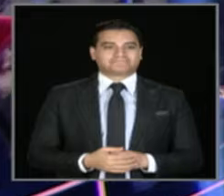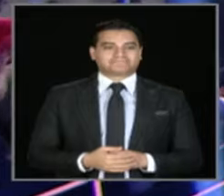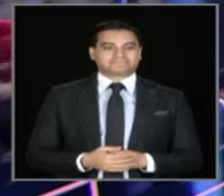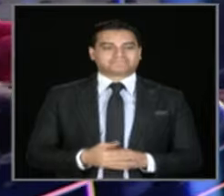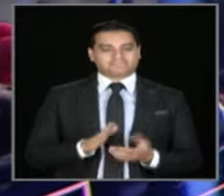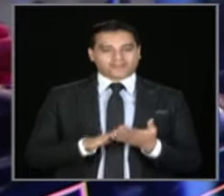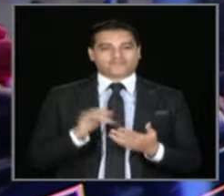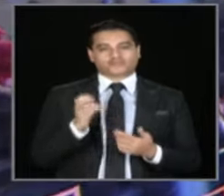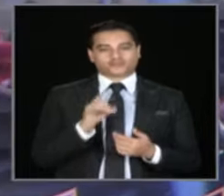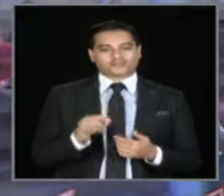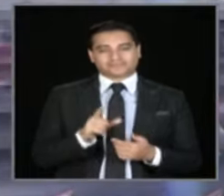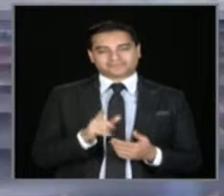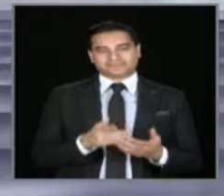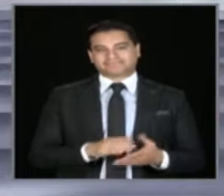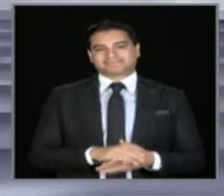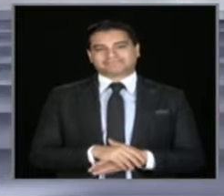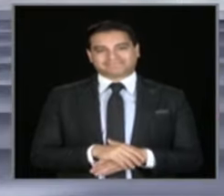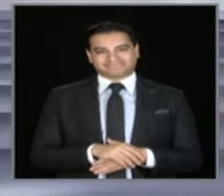برافو عليك يا مصطفى.